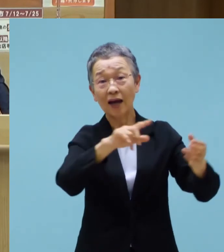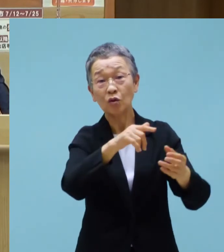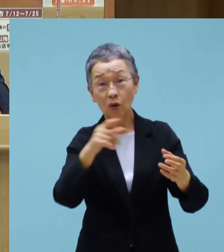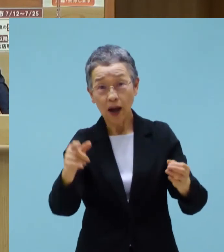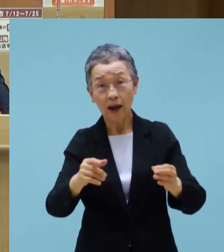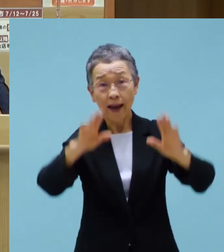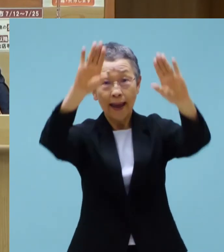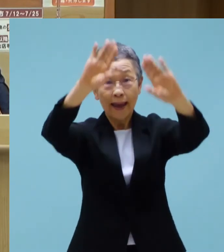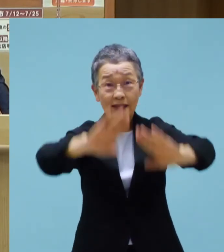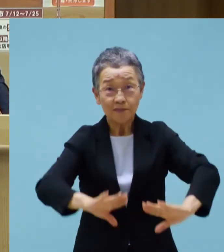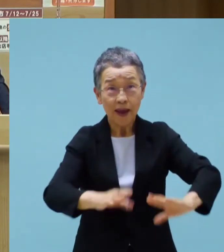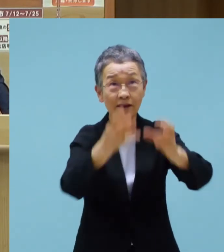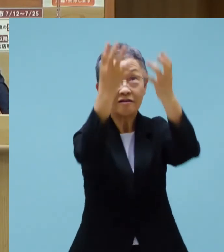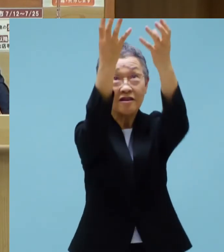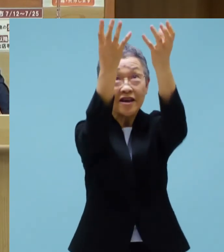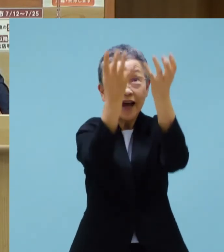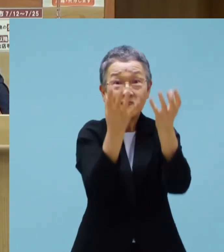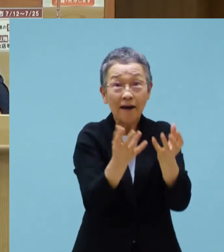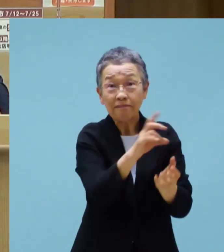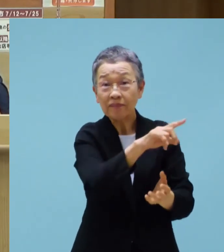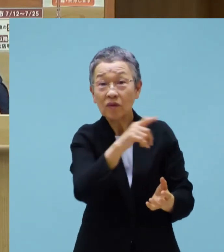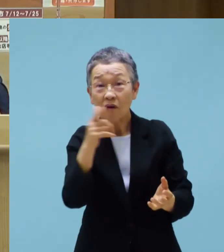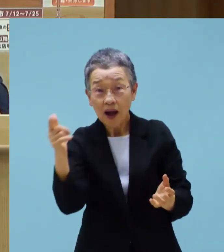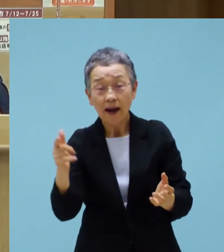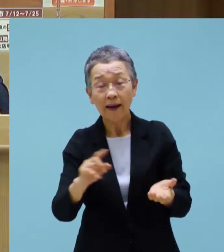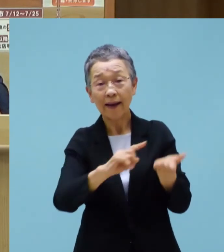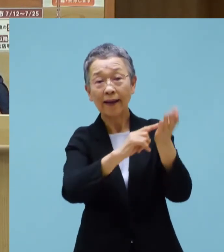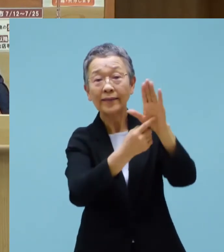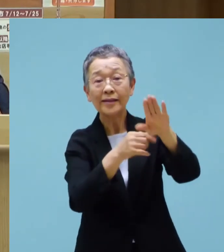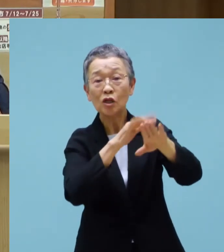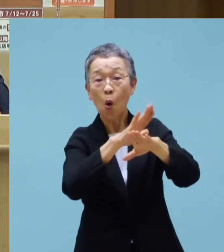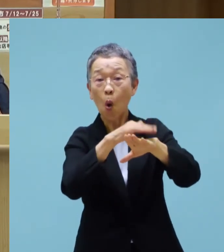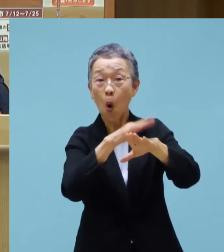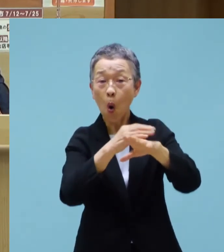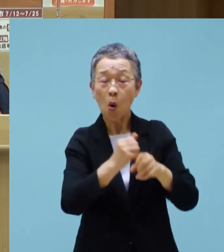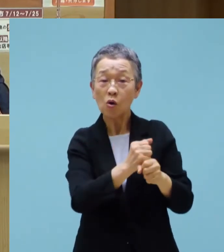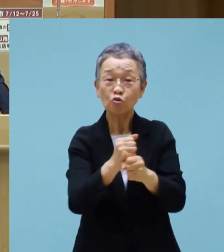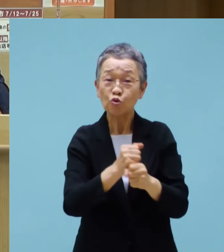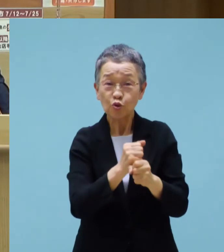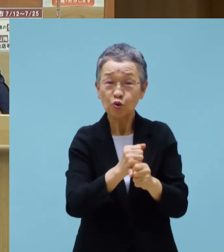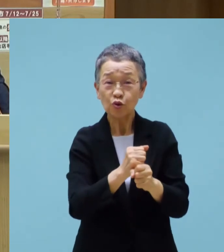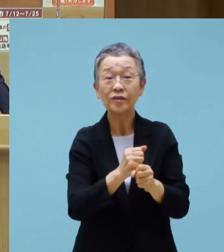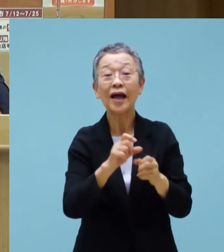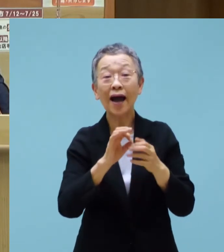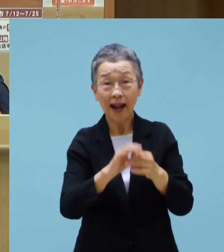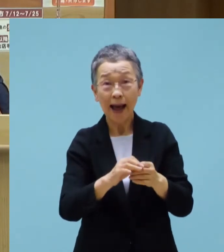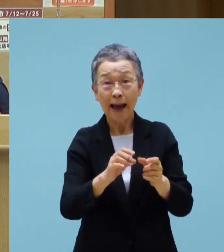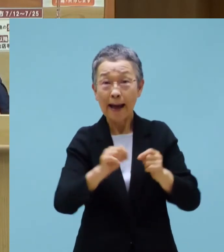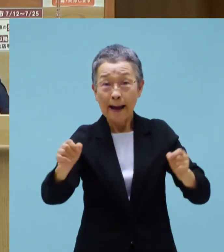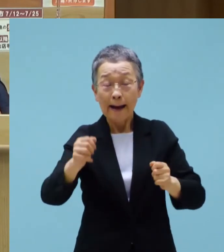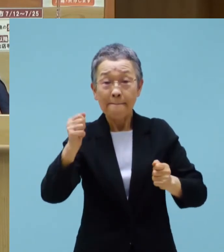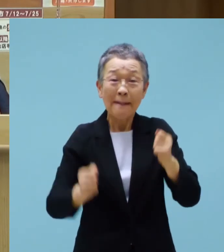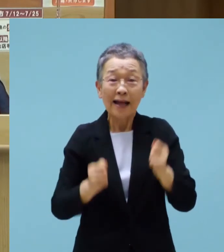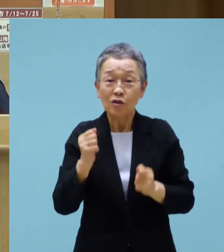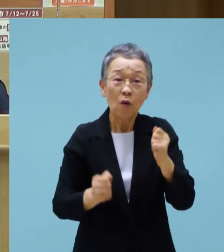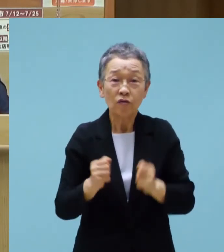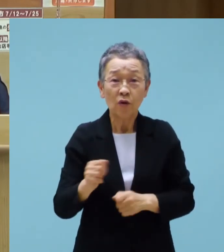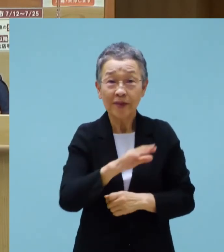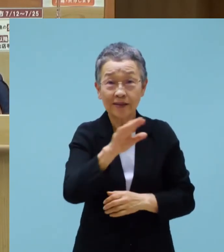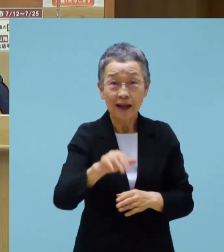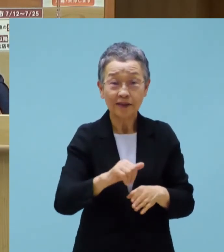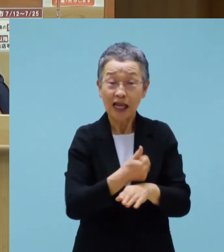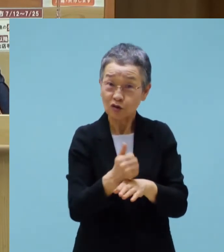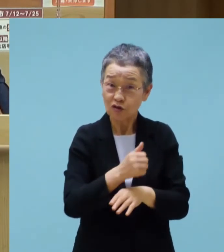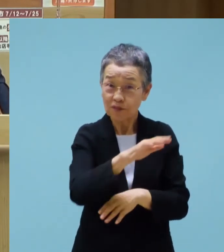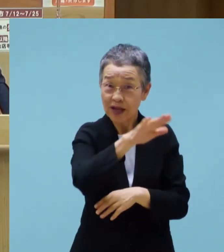花壇だとか、そういった展示方法の工夫などもしながら、例えばマラソンの皆様、ランナーの方をは